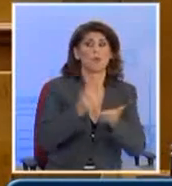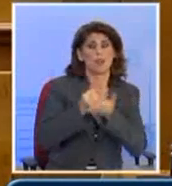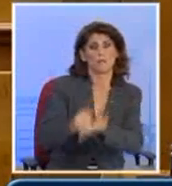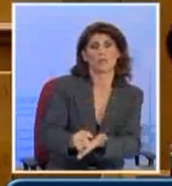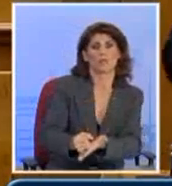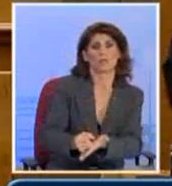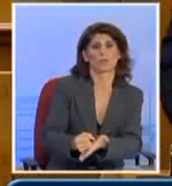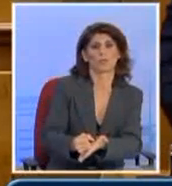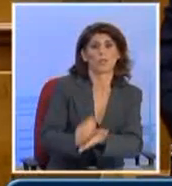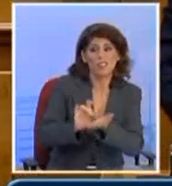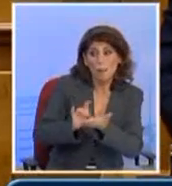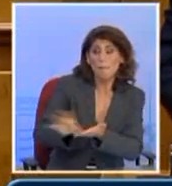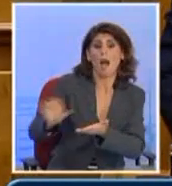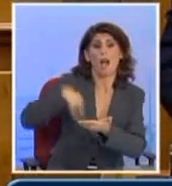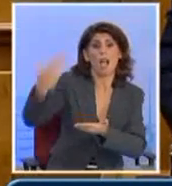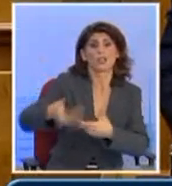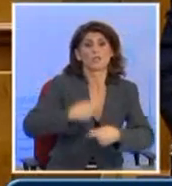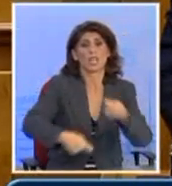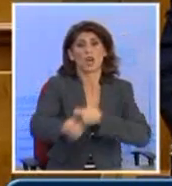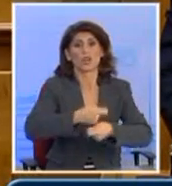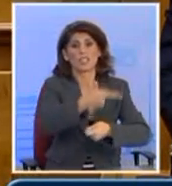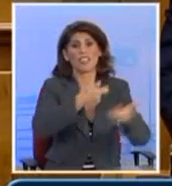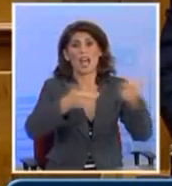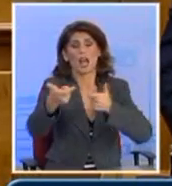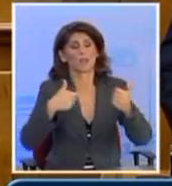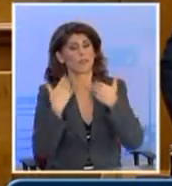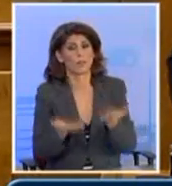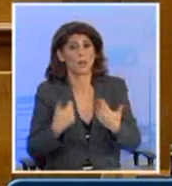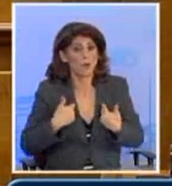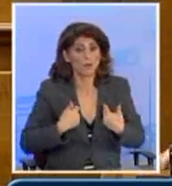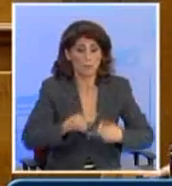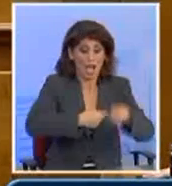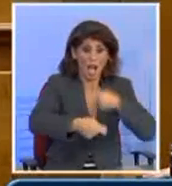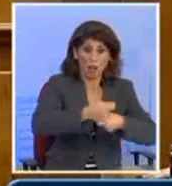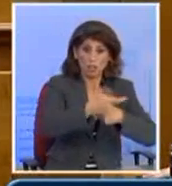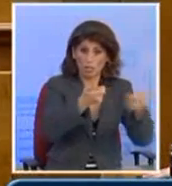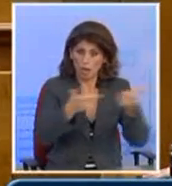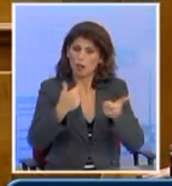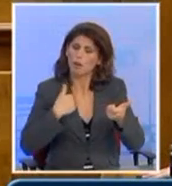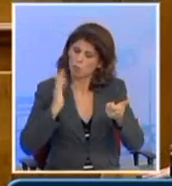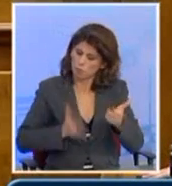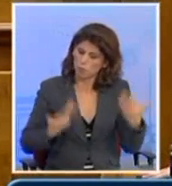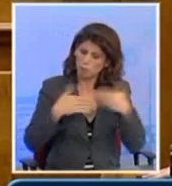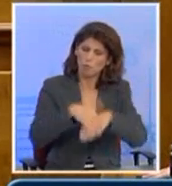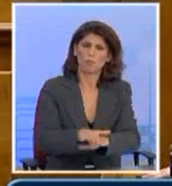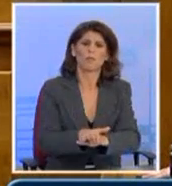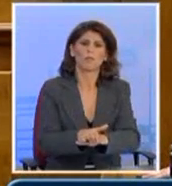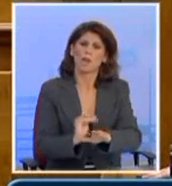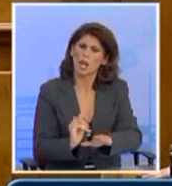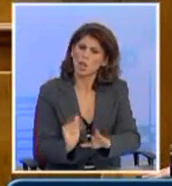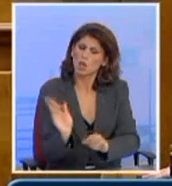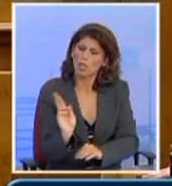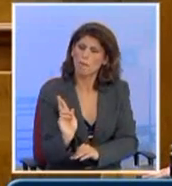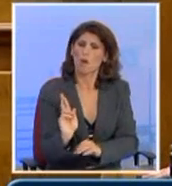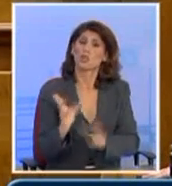την Ελλάδα εκτός αγορών. Αν μπορούσαμε να μείνουμε στις αγορές, θα κάναμε τη δική μας προσαρμογή. Με αργό ρυθμό,